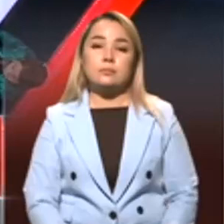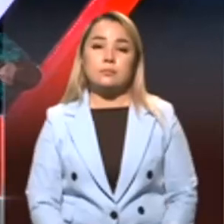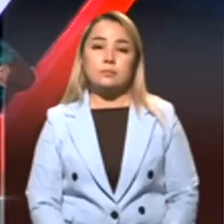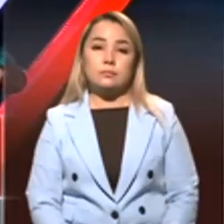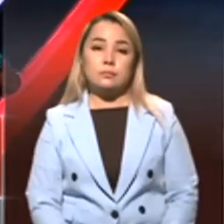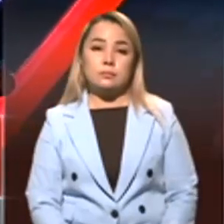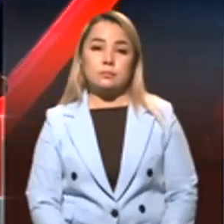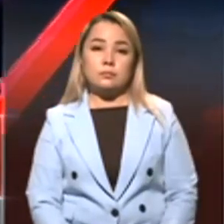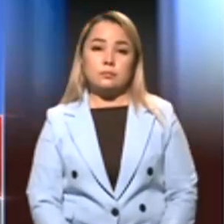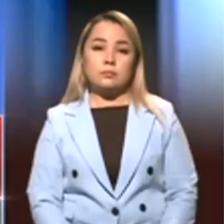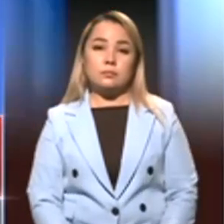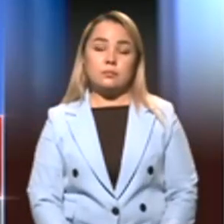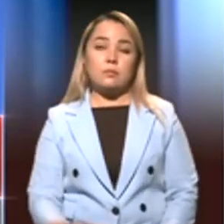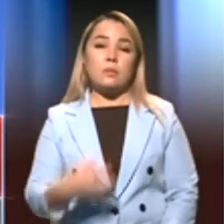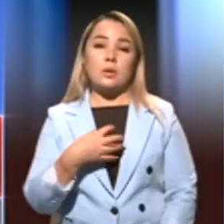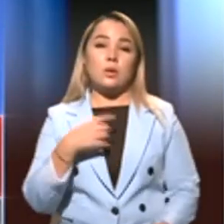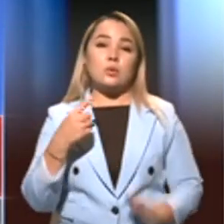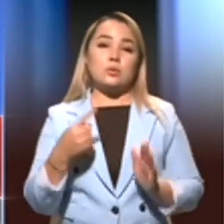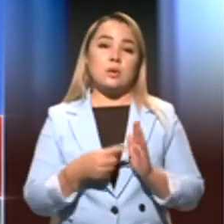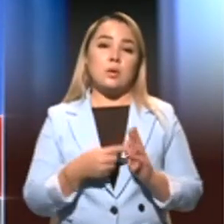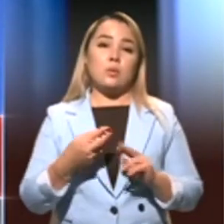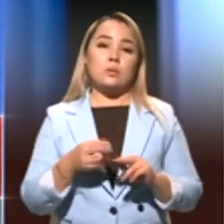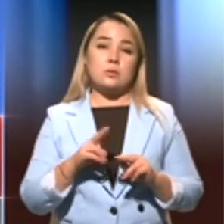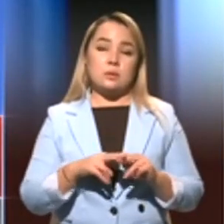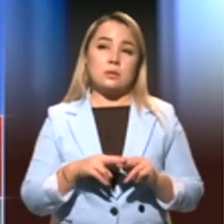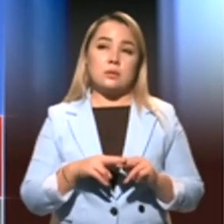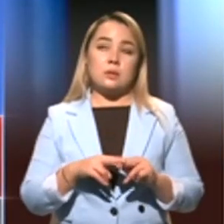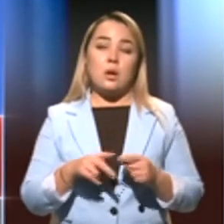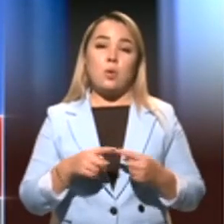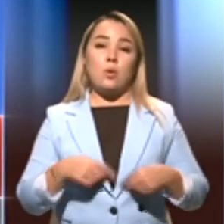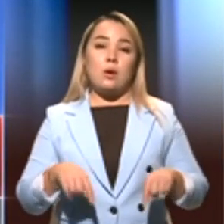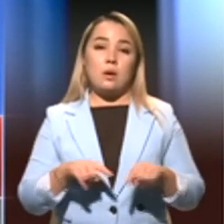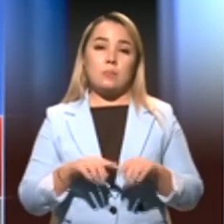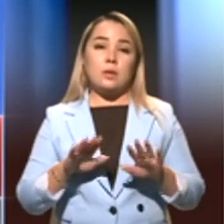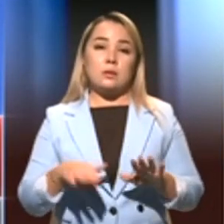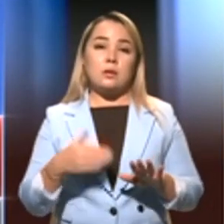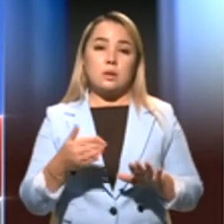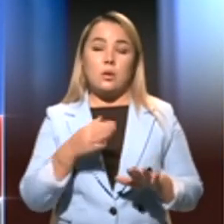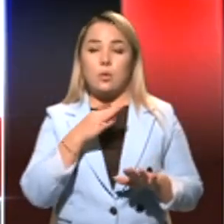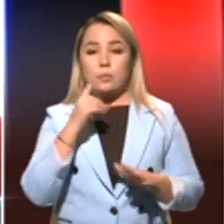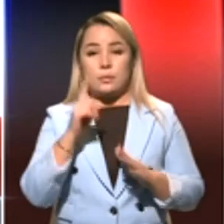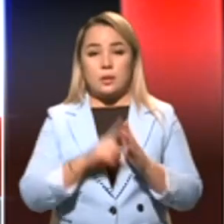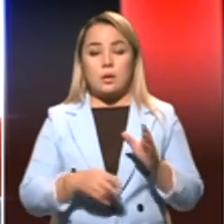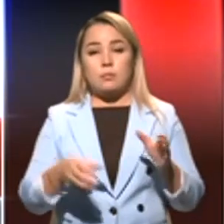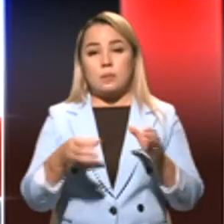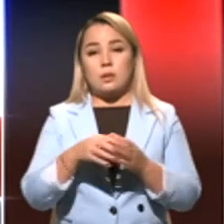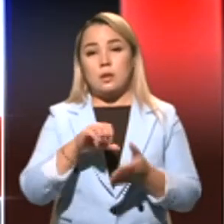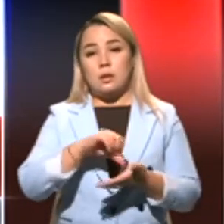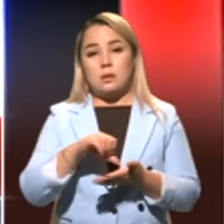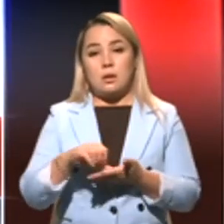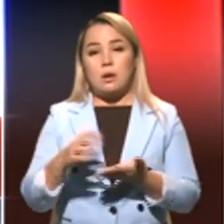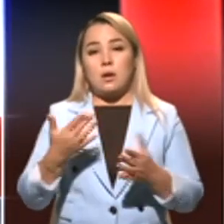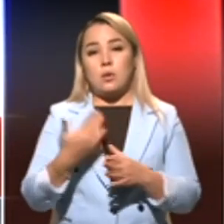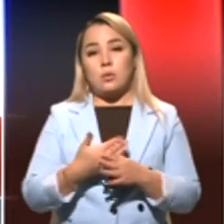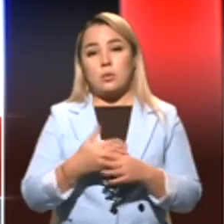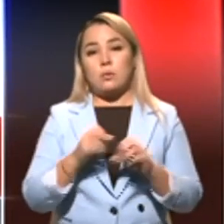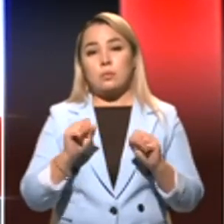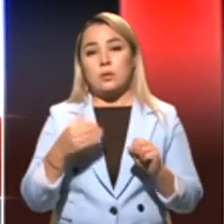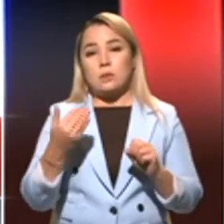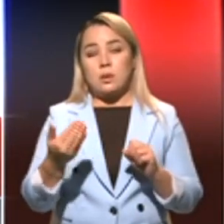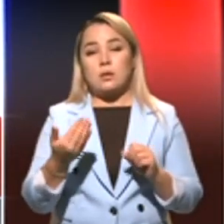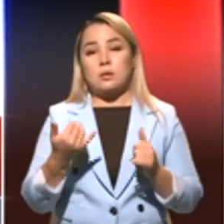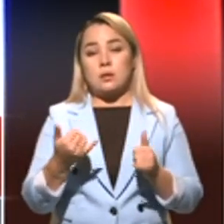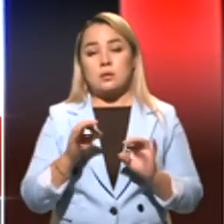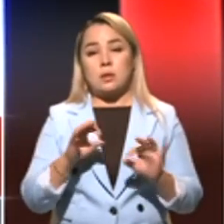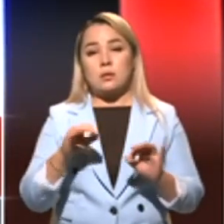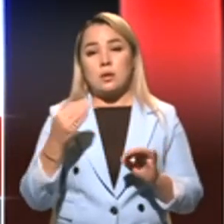Мынандай негізгі сұрақ осы, мына қоғамға көп діни бірлестіктер қалай көмектесу керек? Жандәулет